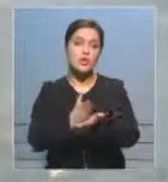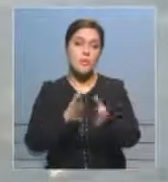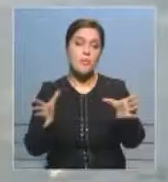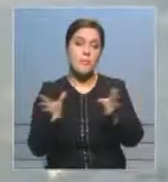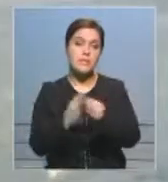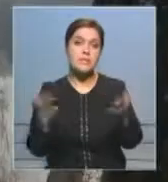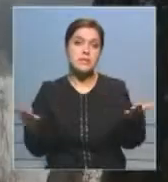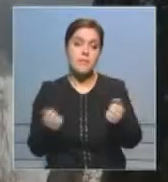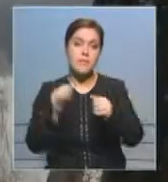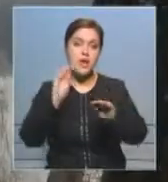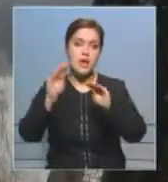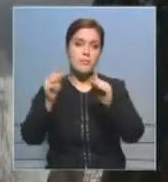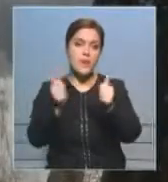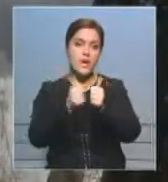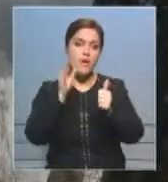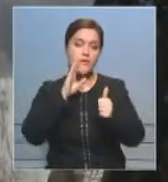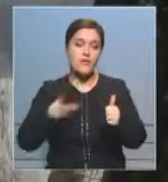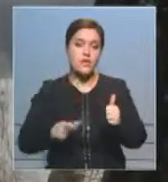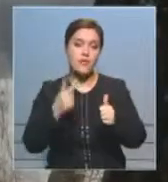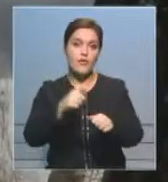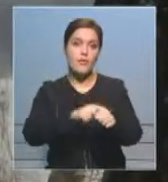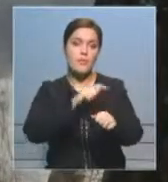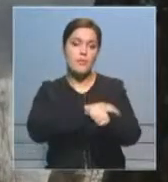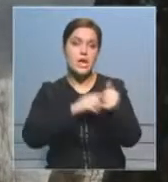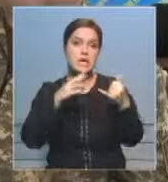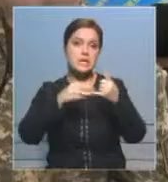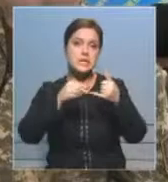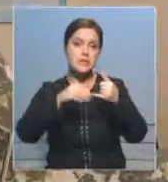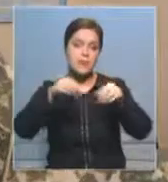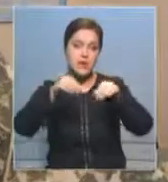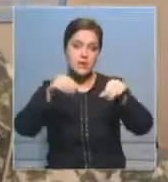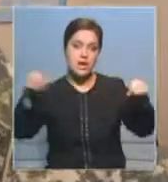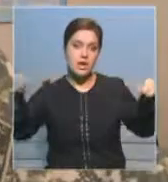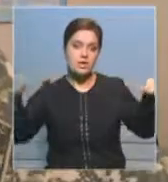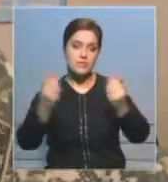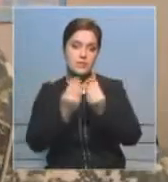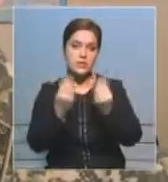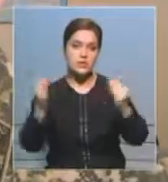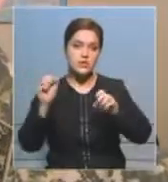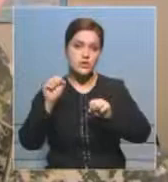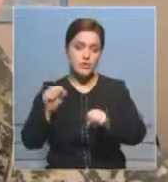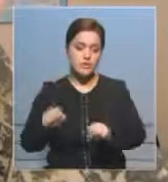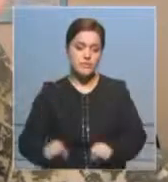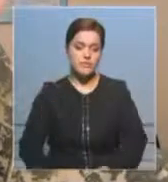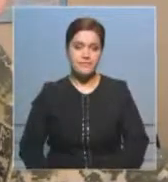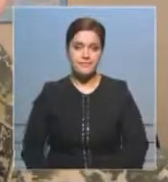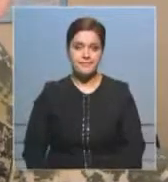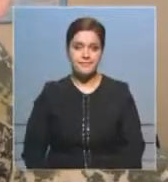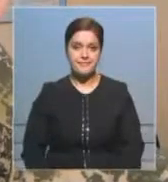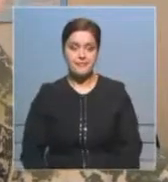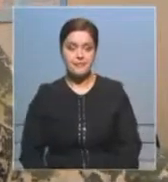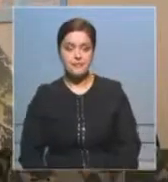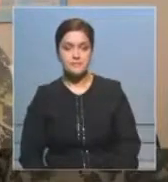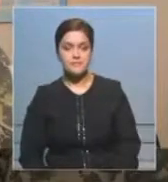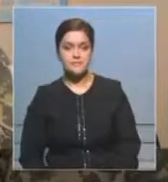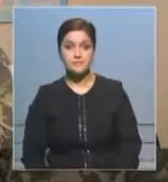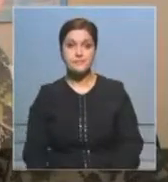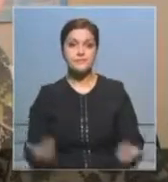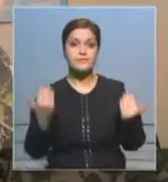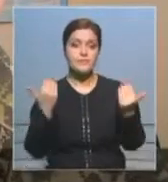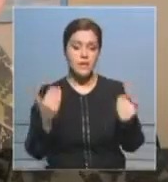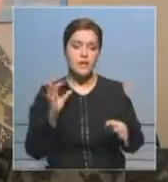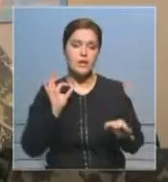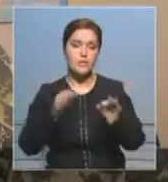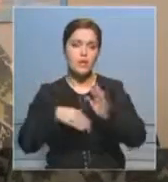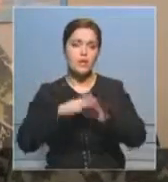спасателями соорудили у реки двухметровые земляные насыпи но данный беременна ситуация стабилизируется населению не